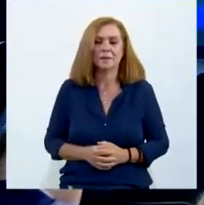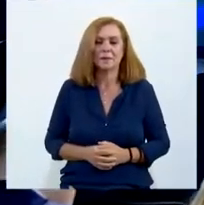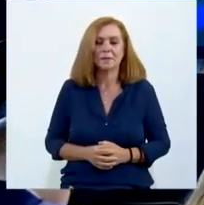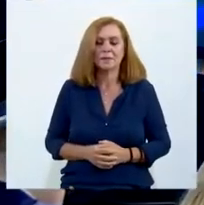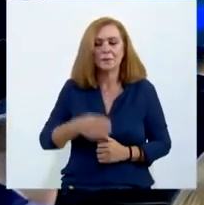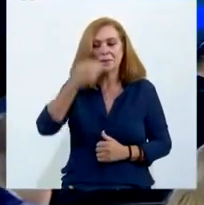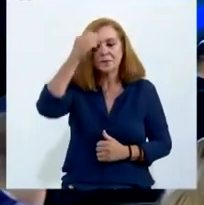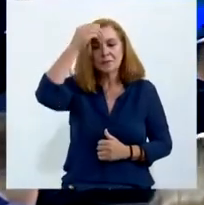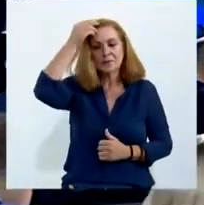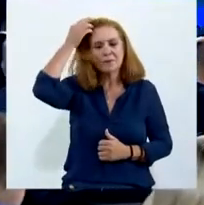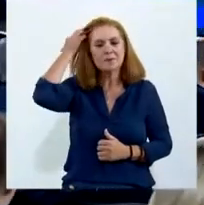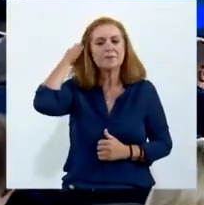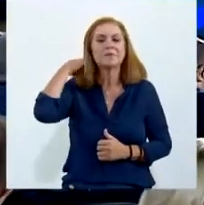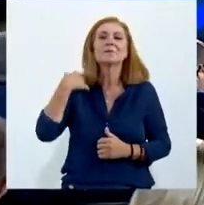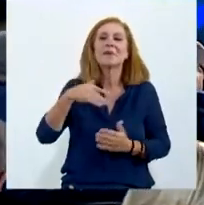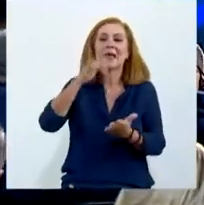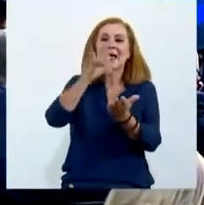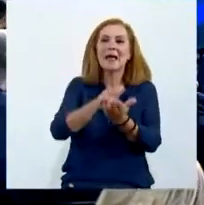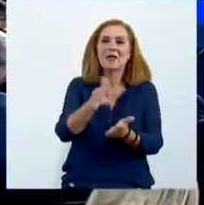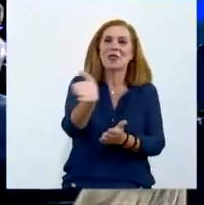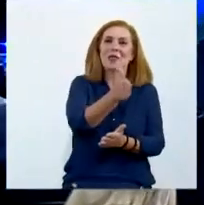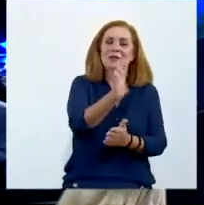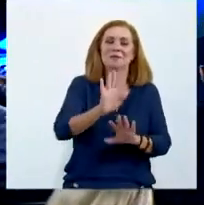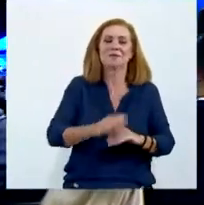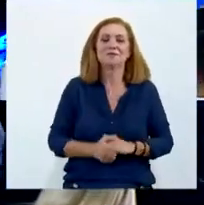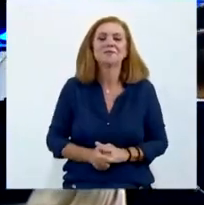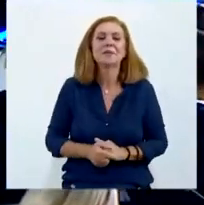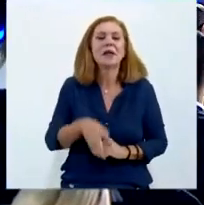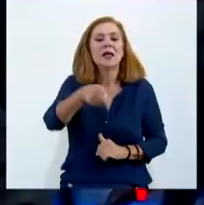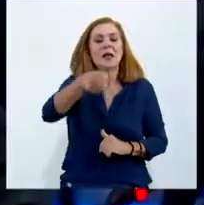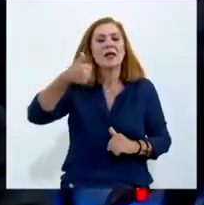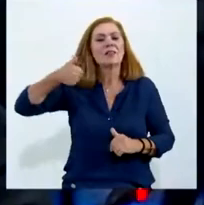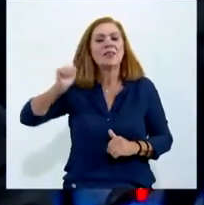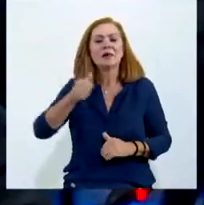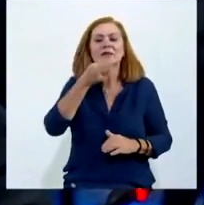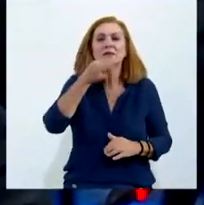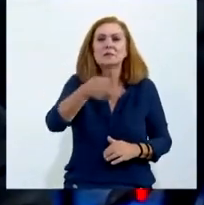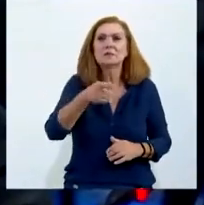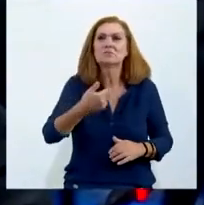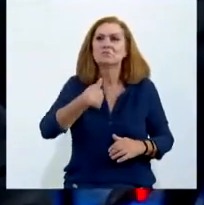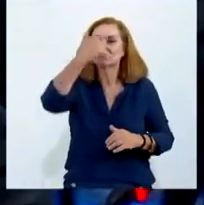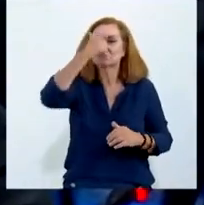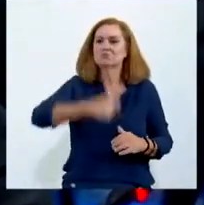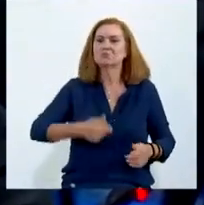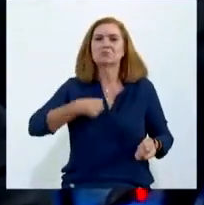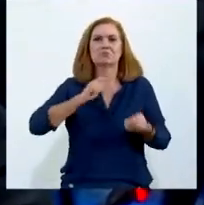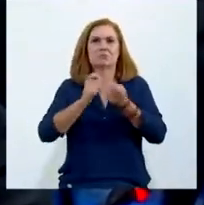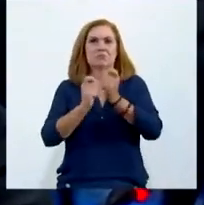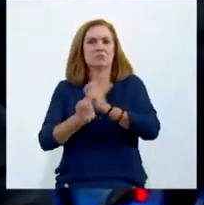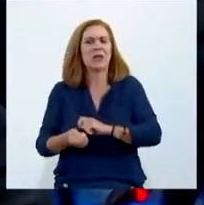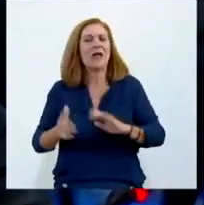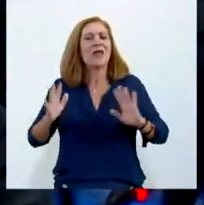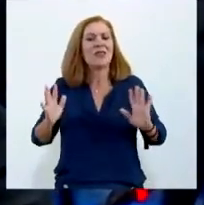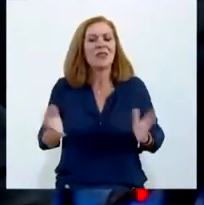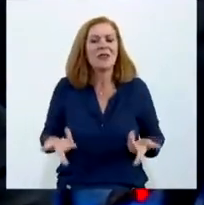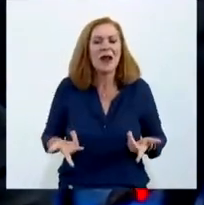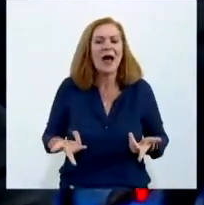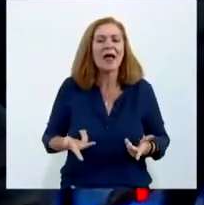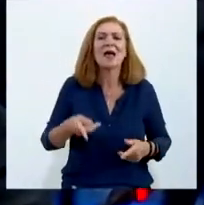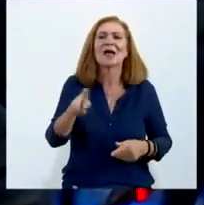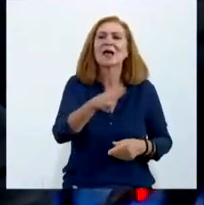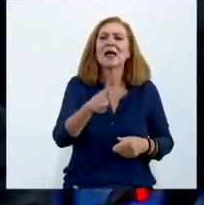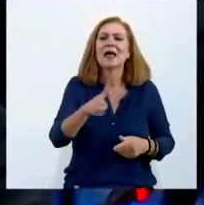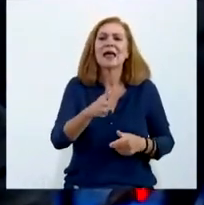Κύριε Πρόεδρε, εδώ στα κεντροδεξιά σας. Κύριε Πρόεδρε, δηλώσατε χθες μεταρρυθμιστής. Θα προχωρήσετε τελικά με το γάμο των